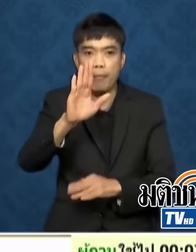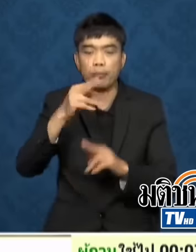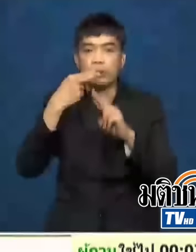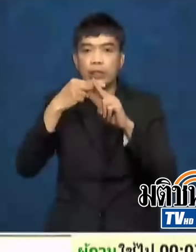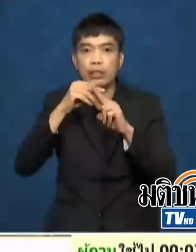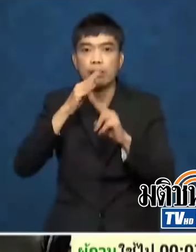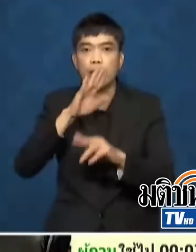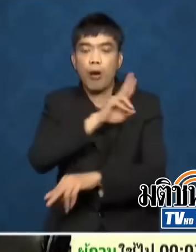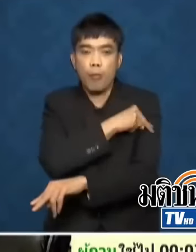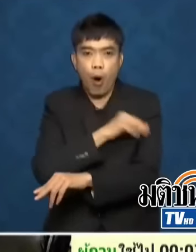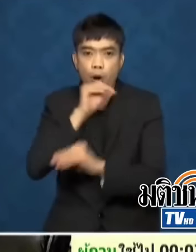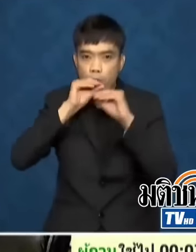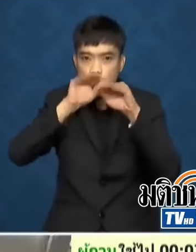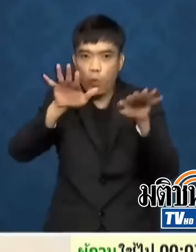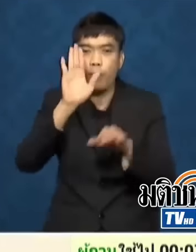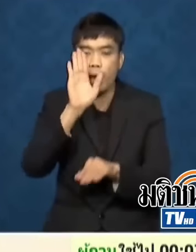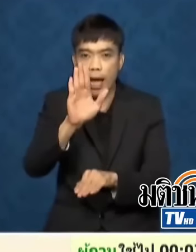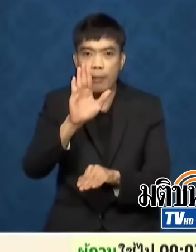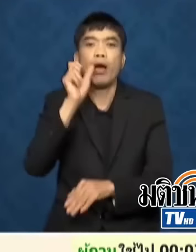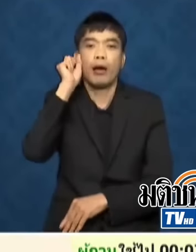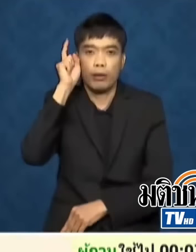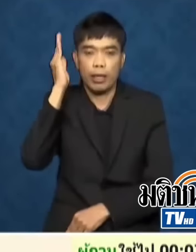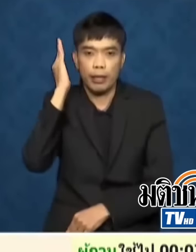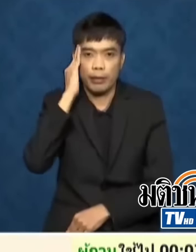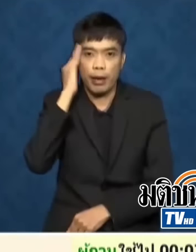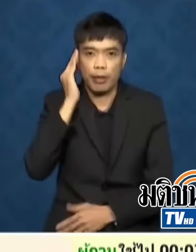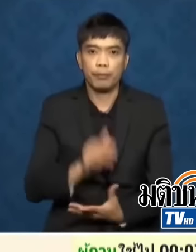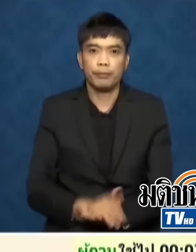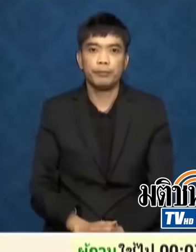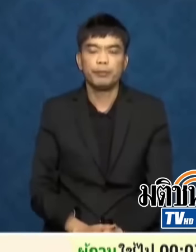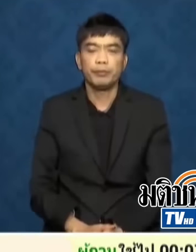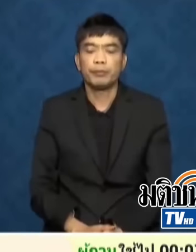เชิญท่านรัฐมนตรีว่าการกระทรวงยุติธรรมครับ